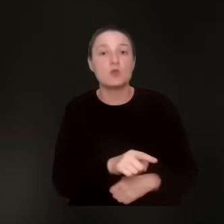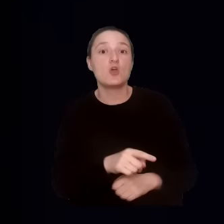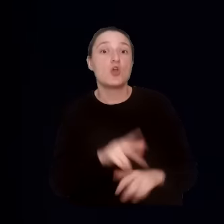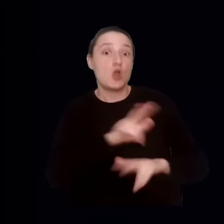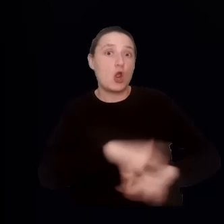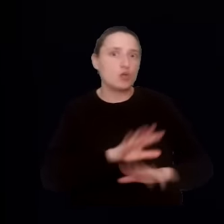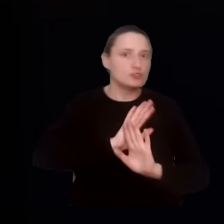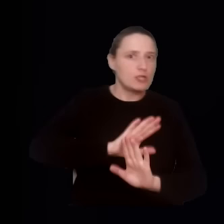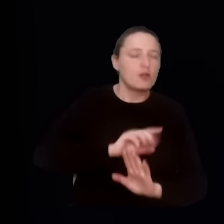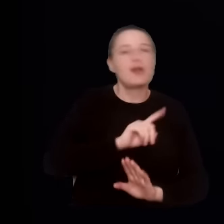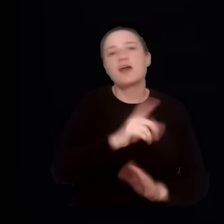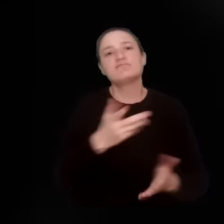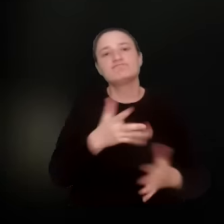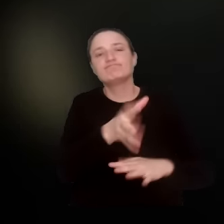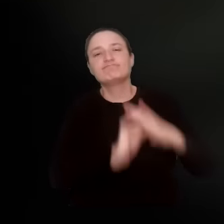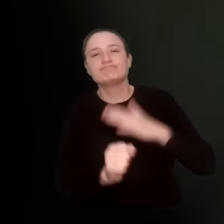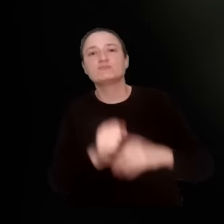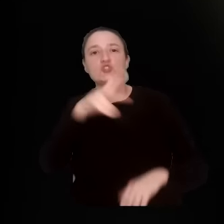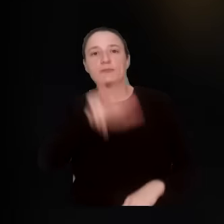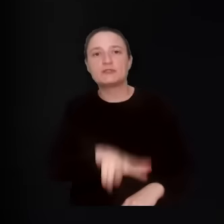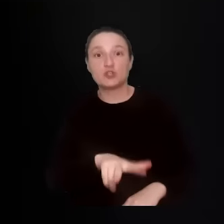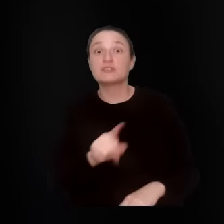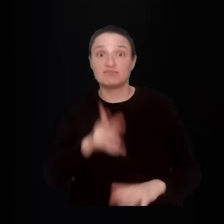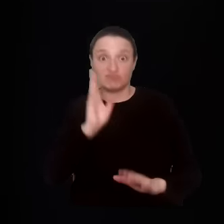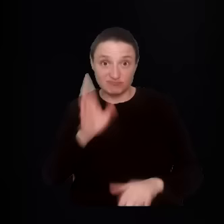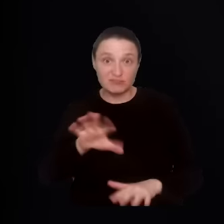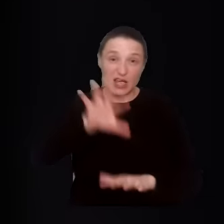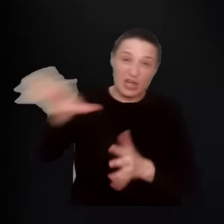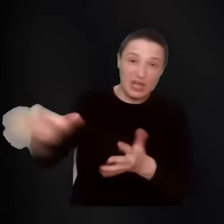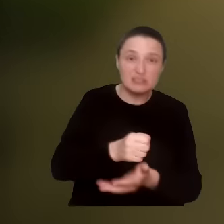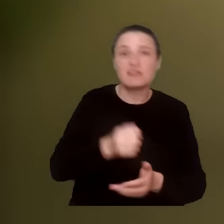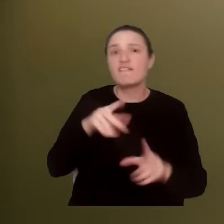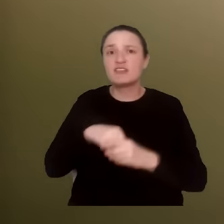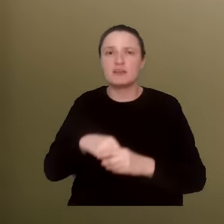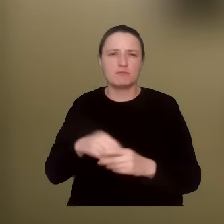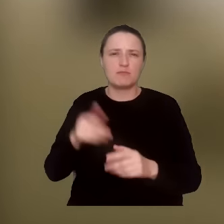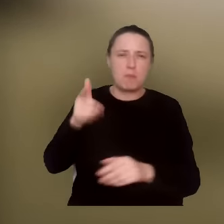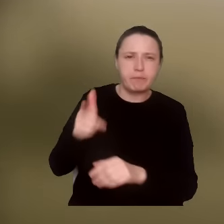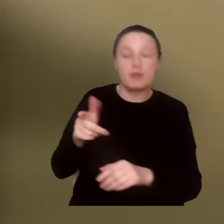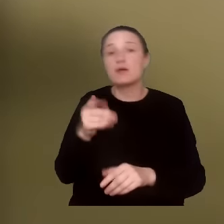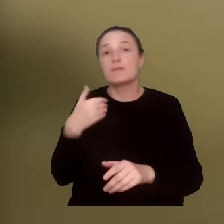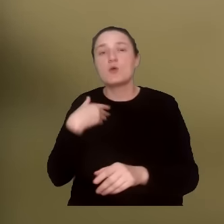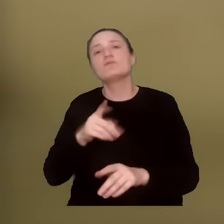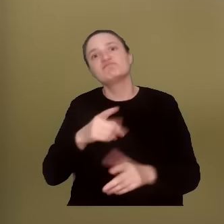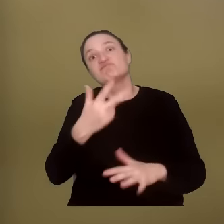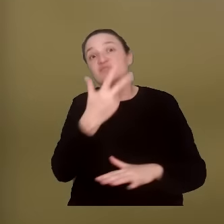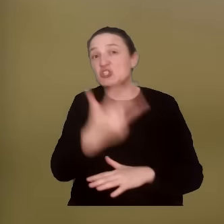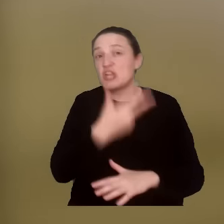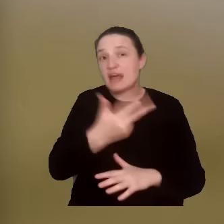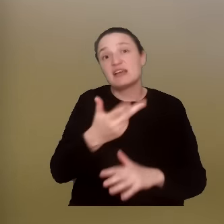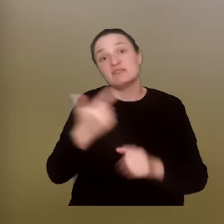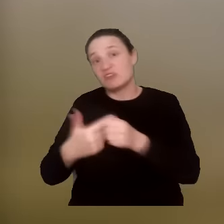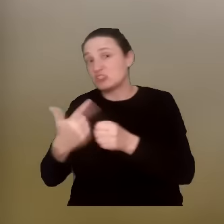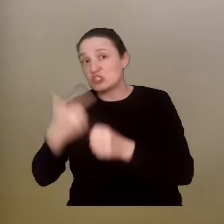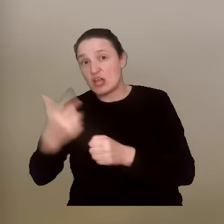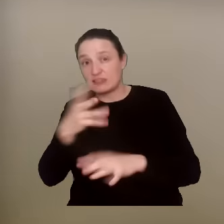został aresztowany na 3 miesiące. Za dokonanie rozboju, posługując się niebezpiecznym przedmiotem, grozi mu kara od 3 do 20 lat pozbawienia wolności. Teraz